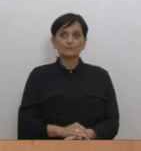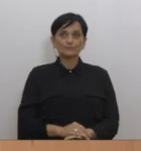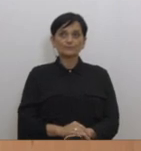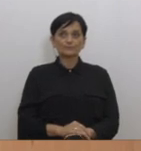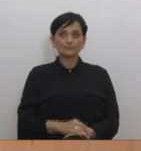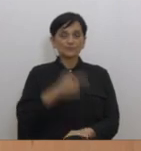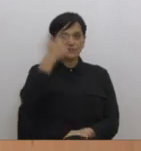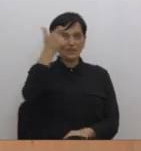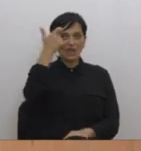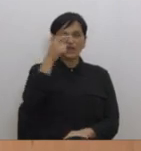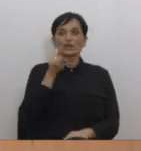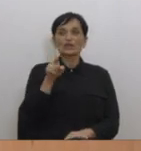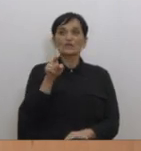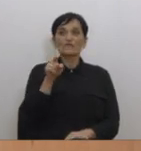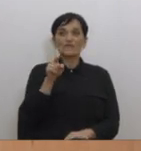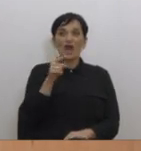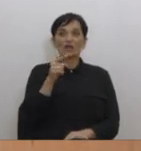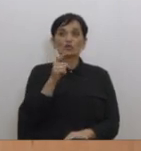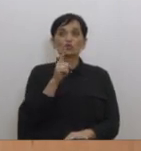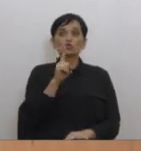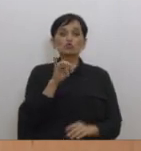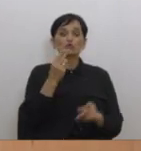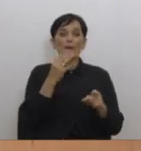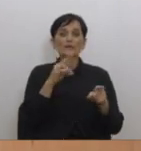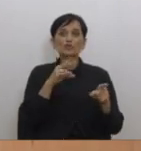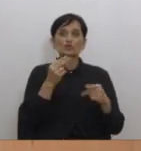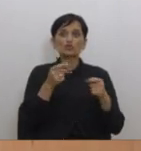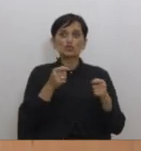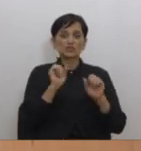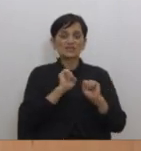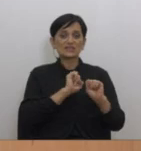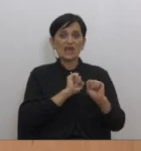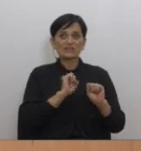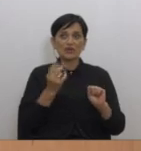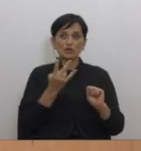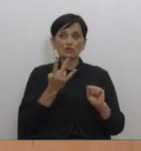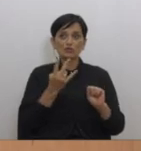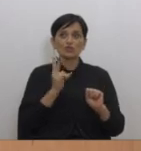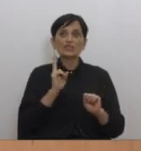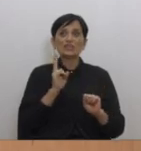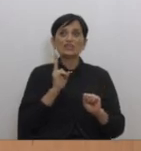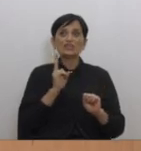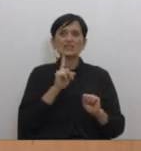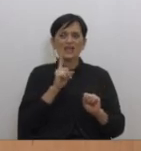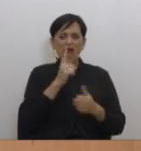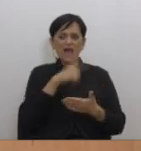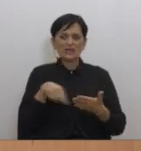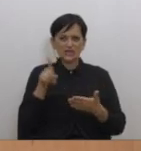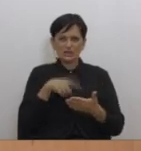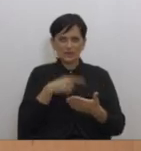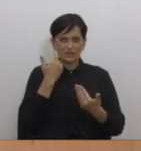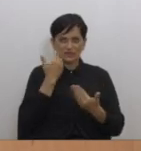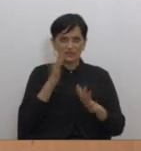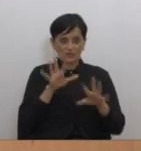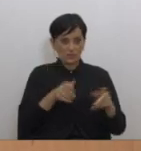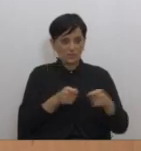რომ ბიძინა ივანიშვილის, თოთინის, სალომე ზურაბიშვილის დაცვა გჭირდება. ის იმპეჩმენტი, სირცხვილი არ არის პრეზიდენტს